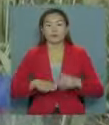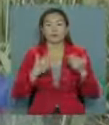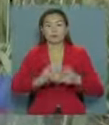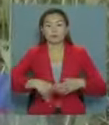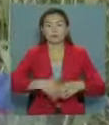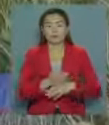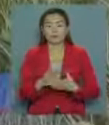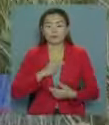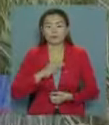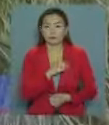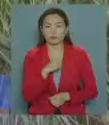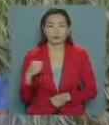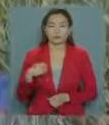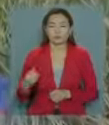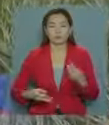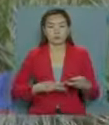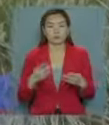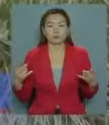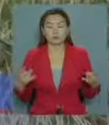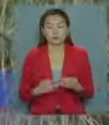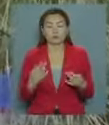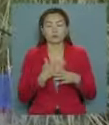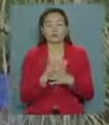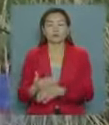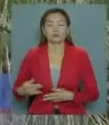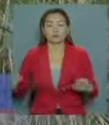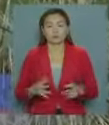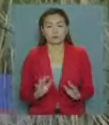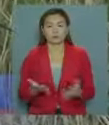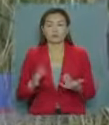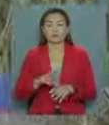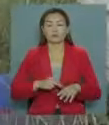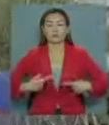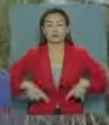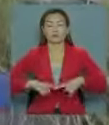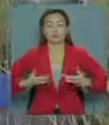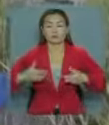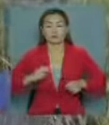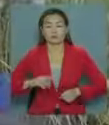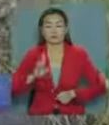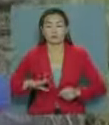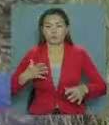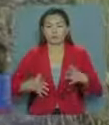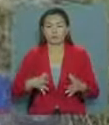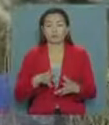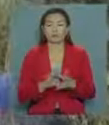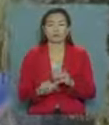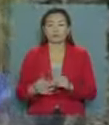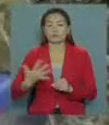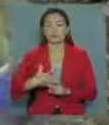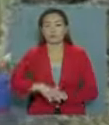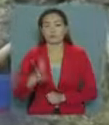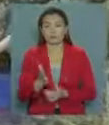аумақты қызметкерлердің өздері залалсыздандыру қажет. Ал көмек күші керек болған жағдайда төтеншіліктерді аянып қалмайды. Оқу-жаттығуға бас аяғы 50-ге